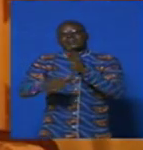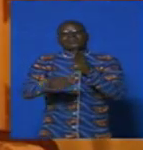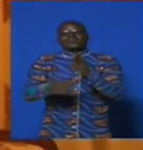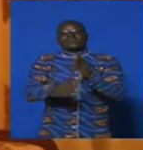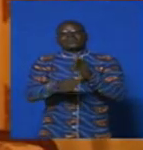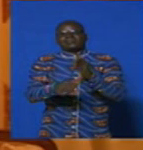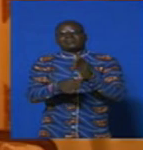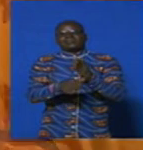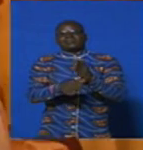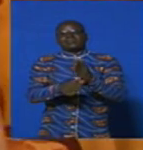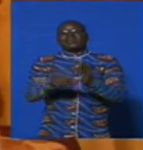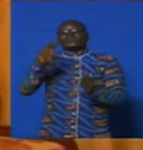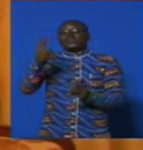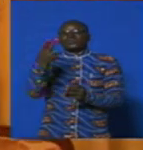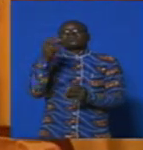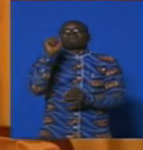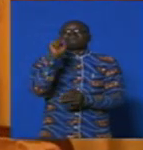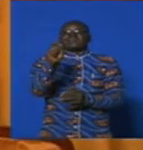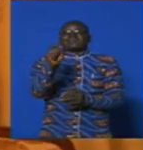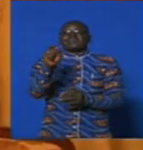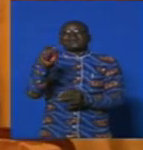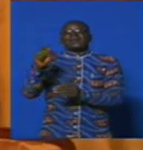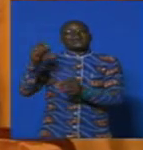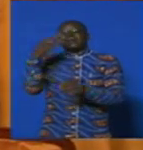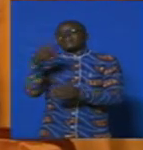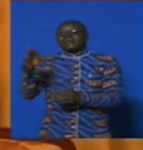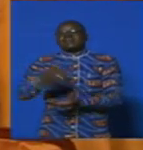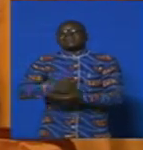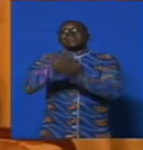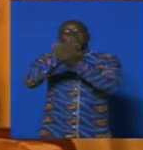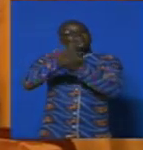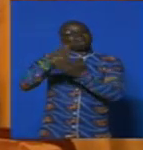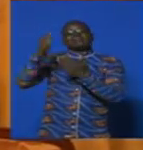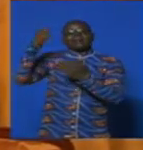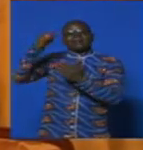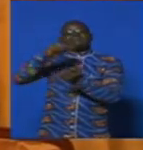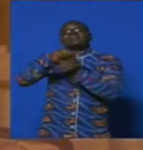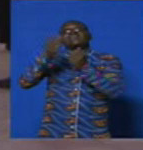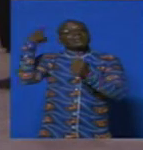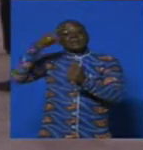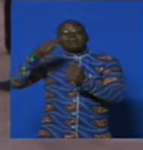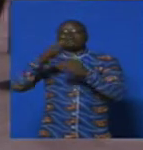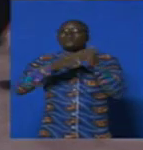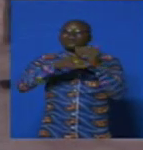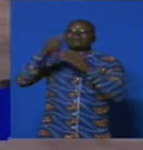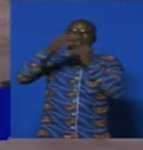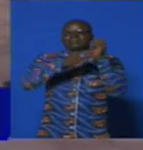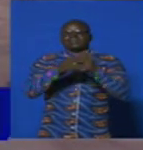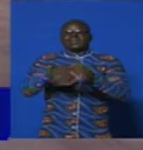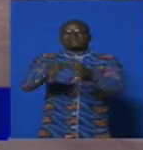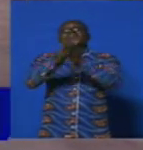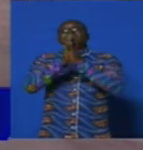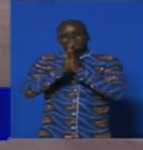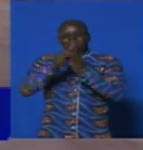Sévaré. Deuxième point, la France est engagée à aider à la reconstruction de l'état-major général. Il est demandé au